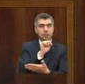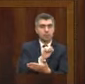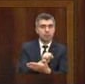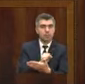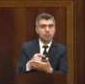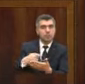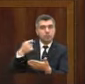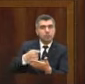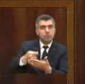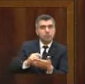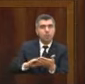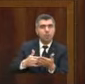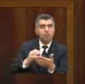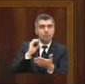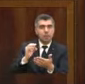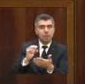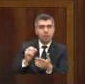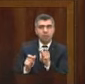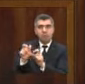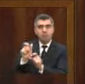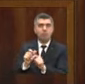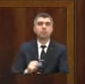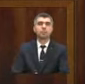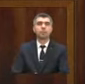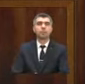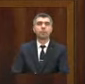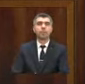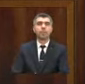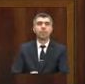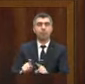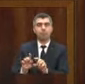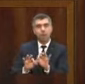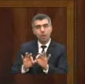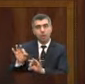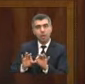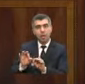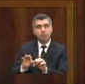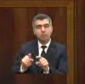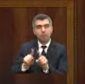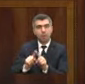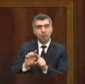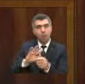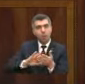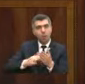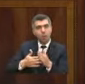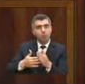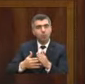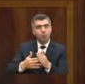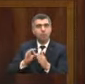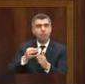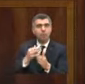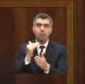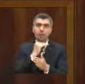الواجب اللي كان كيخلصوا عادة المؤمن. إذن بفضل الإجراءات عرف هذا الورش تطورا